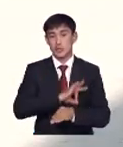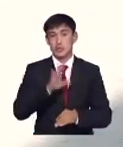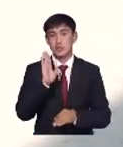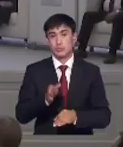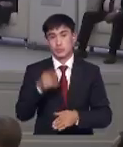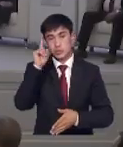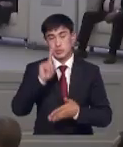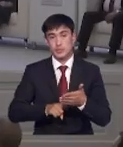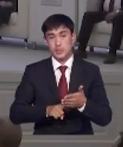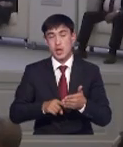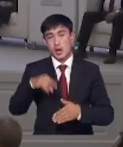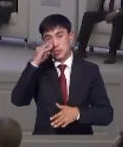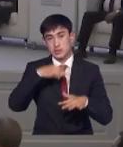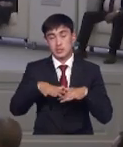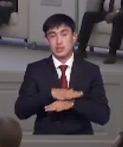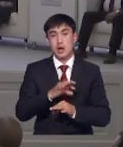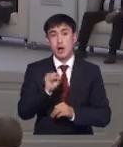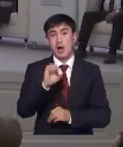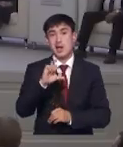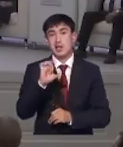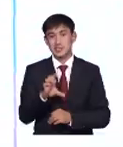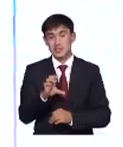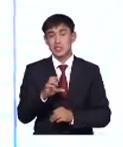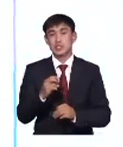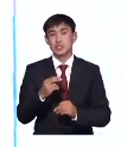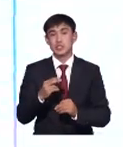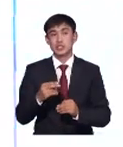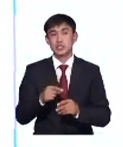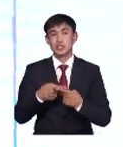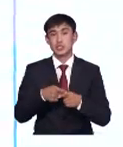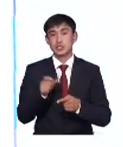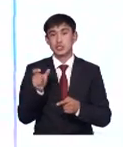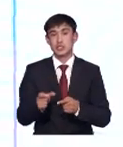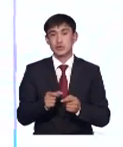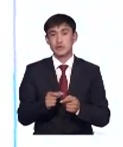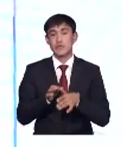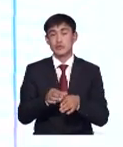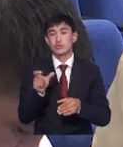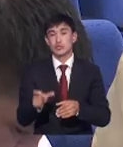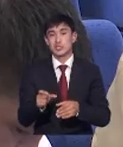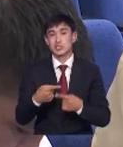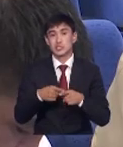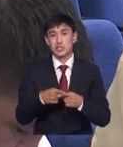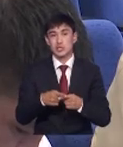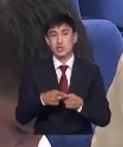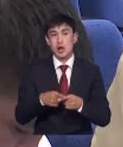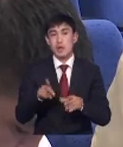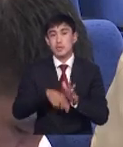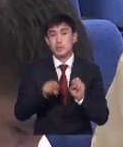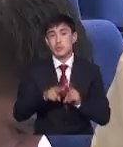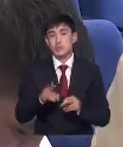айтып сендірді. Ал қазақстандық атом электр станцияларының жетекші инженері Асуан Сиябеков қауіптіліктің деңгейін 0-ге